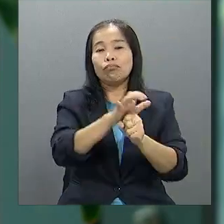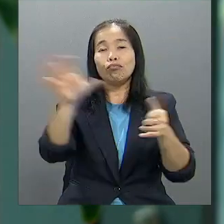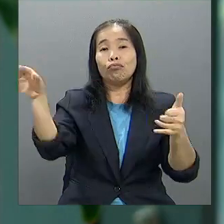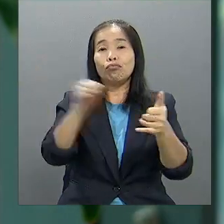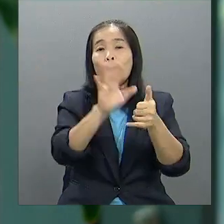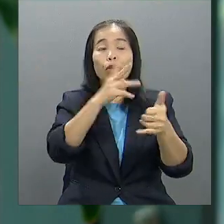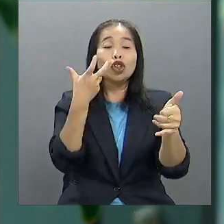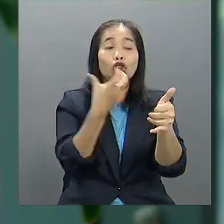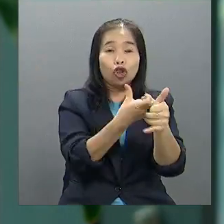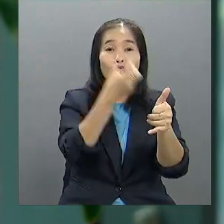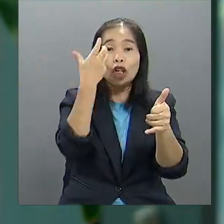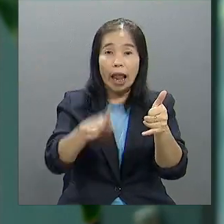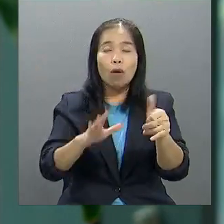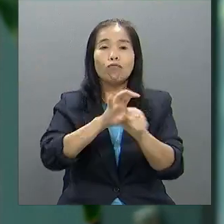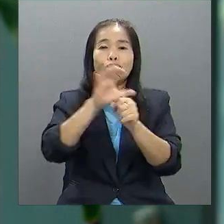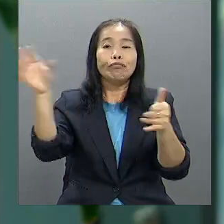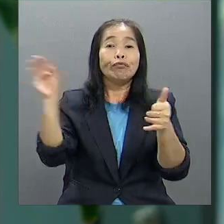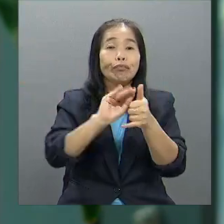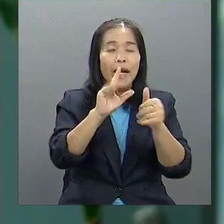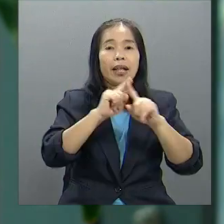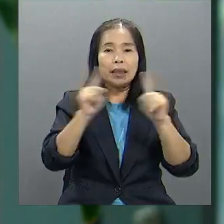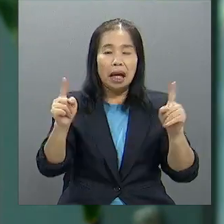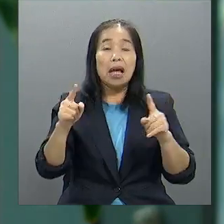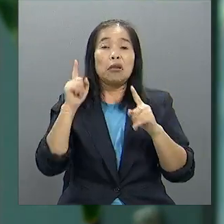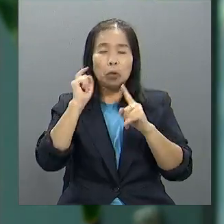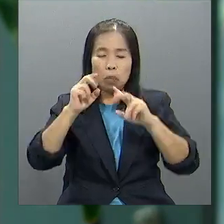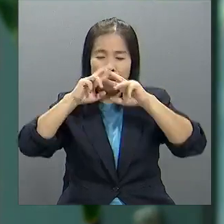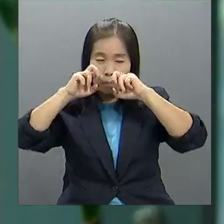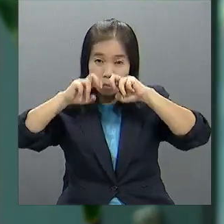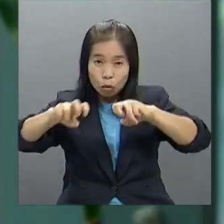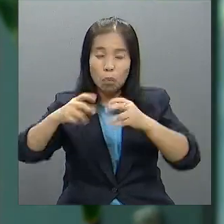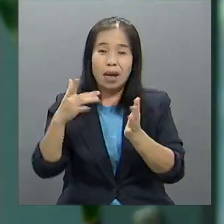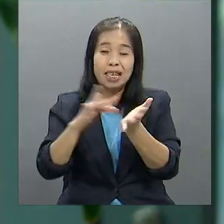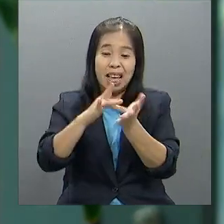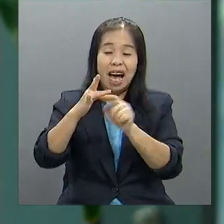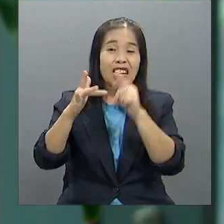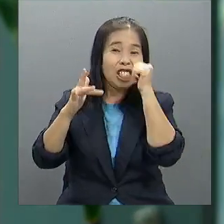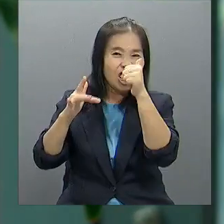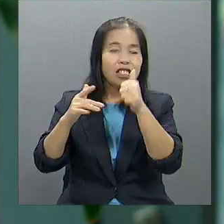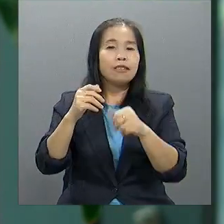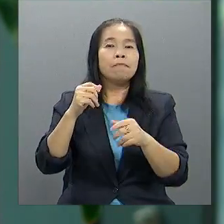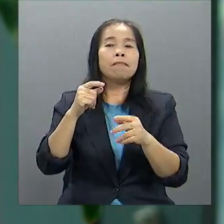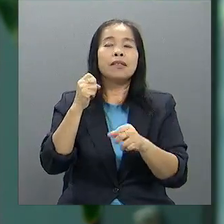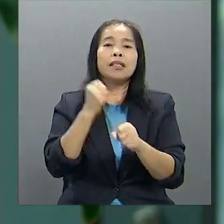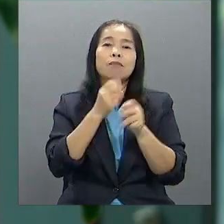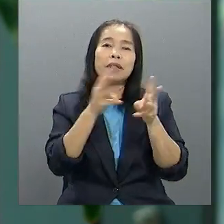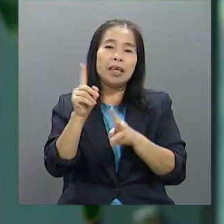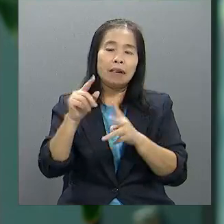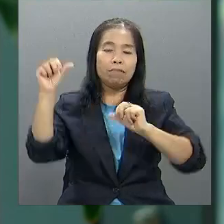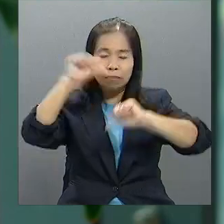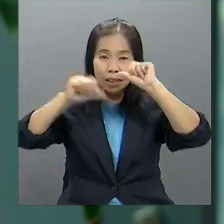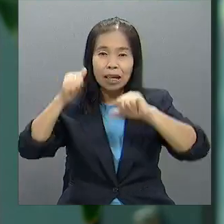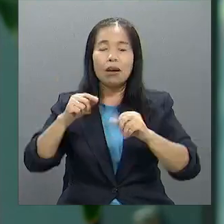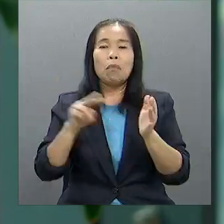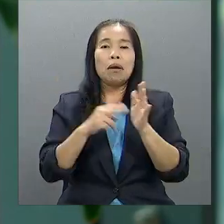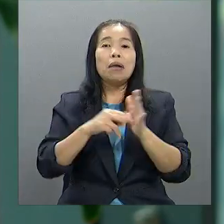ซีนเนี่ยไม่มีผลร้ายแล้วก็สร้างภูมิคุ้มกันให้ได้อย่างดีโดยที่เราไม่ติดโรคนี้แ